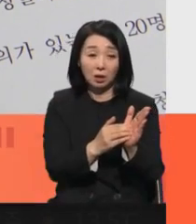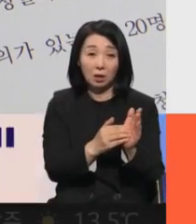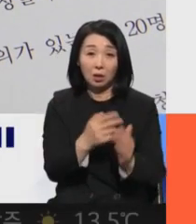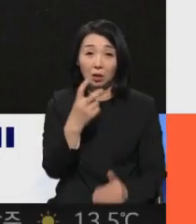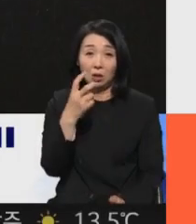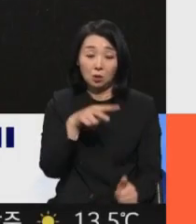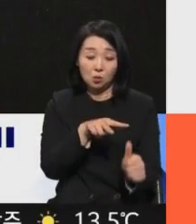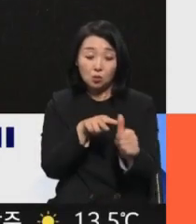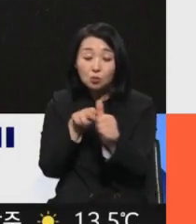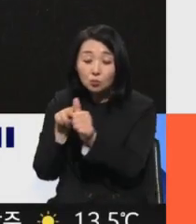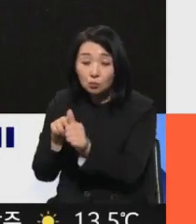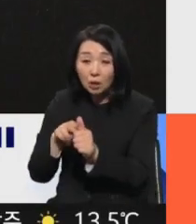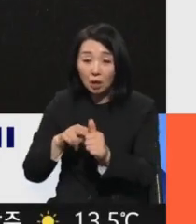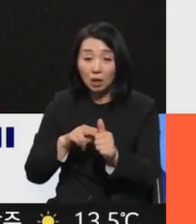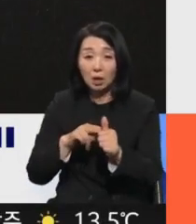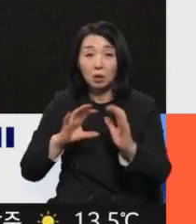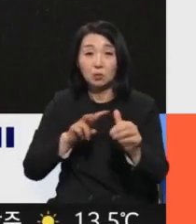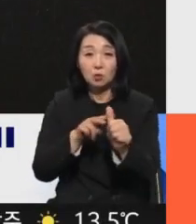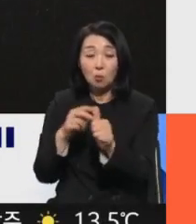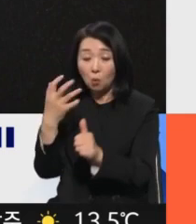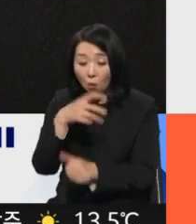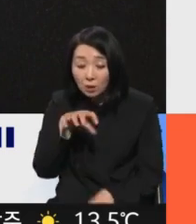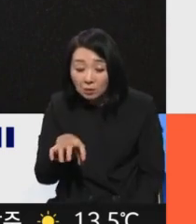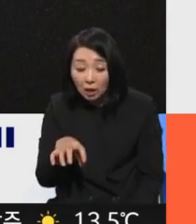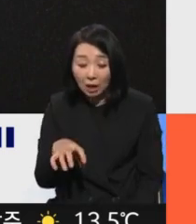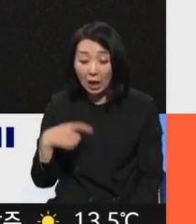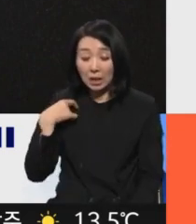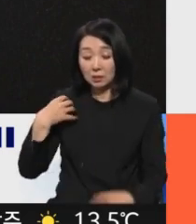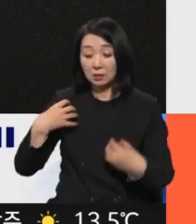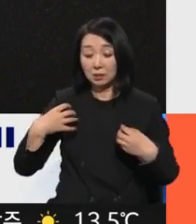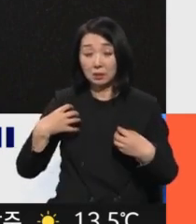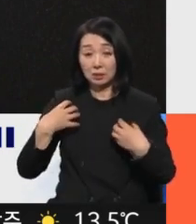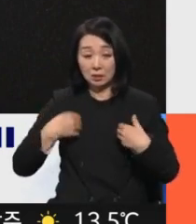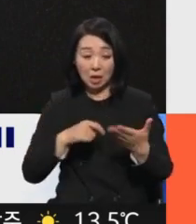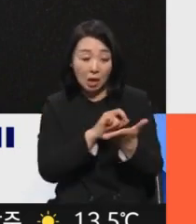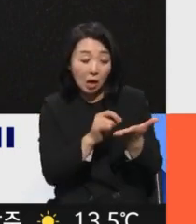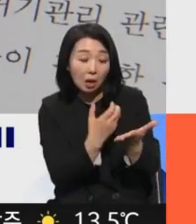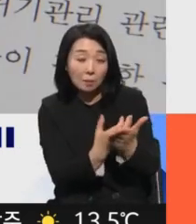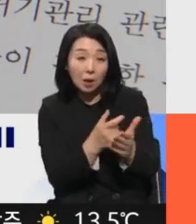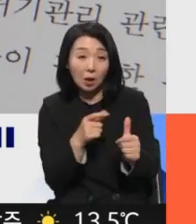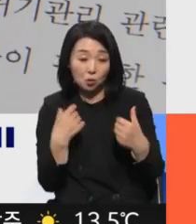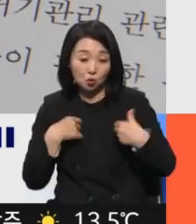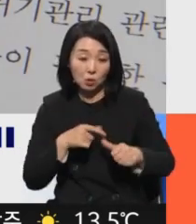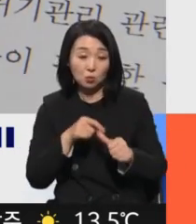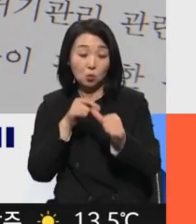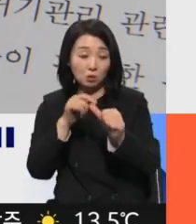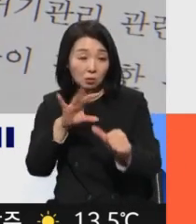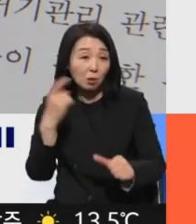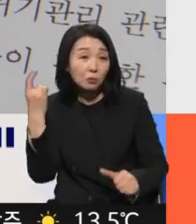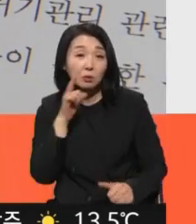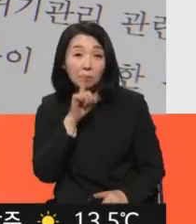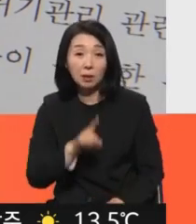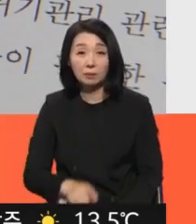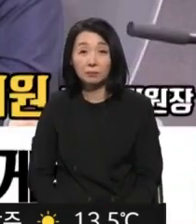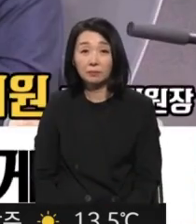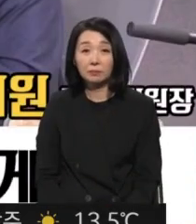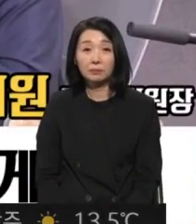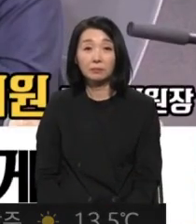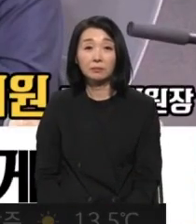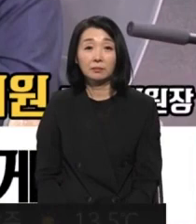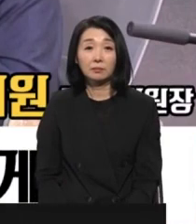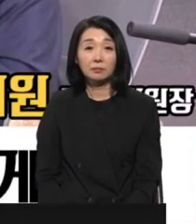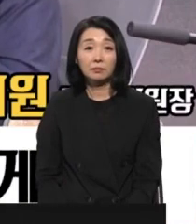박정원전 원장은 한자가 적힌 국명 조끼이 시에서 손에 감긴 붕괴에 대해선 처음 드는 얘기라고 했습니다